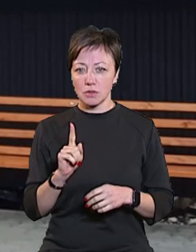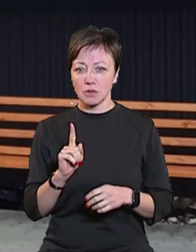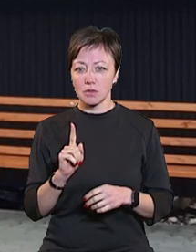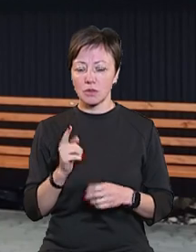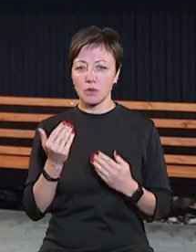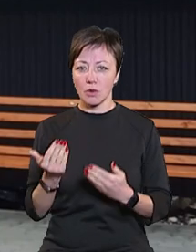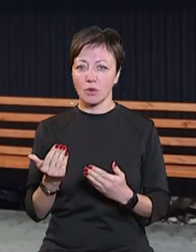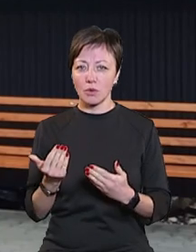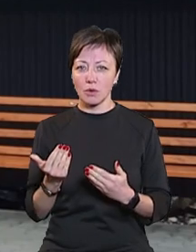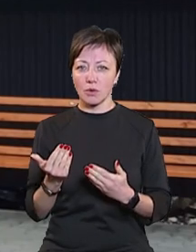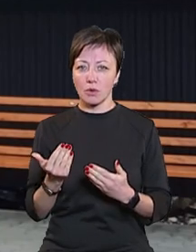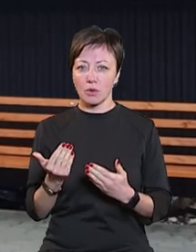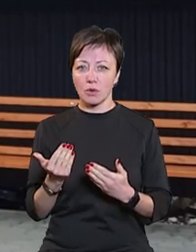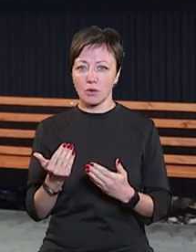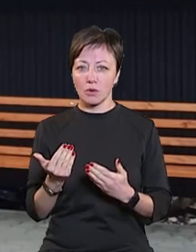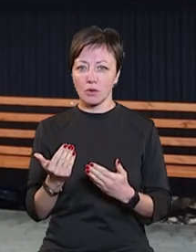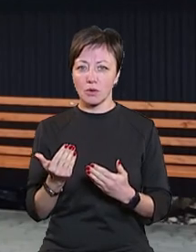його дроном